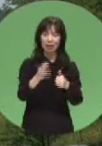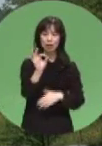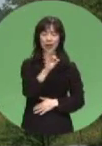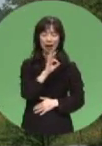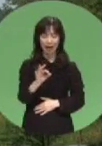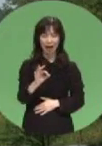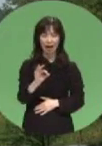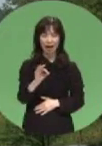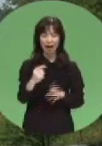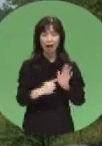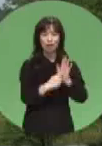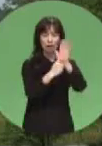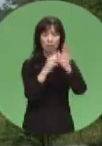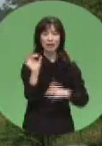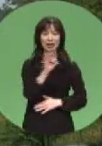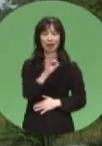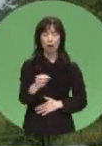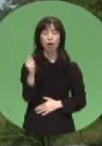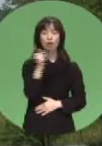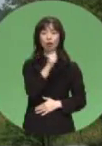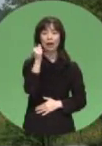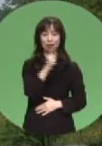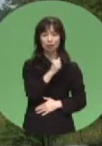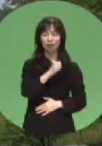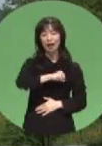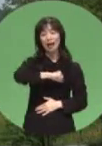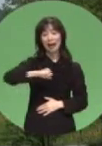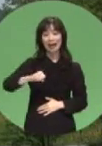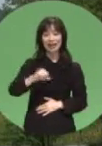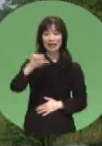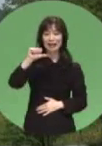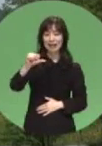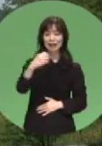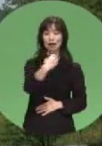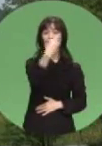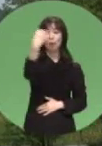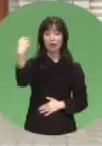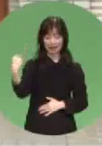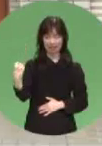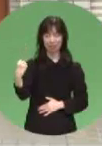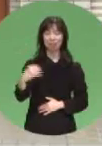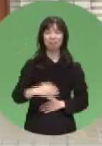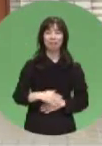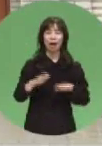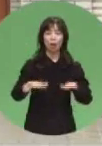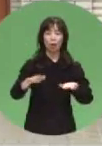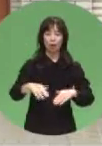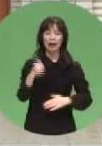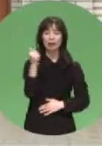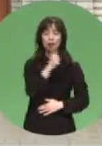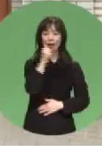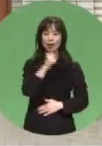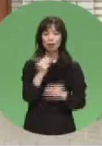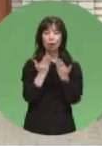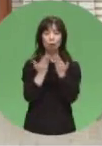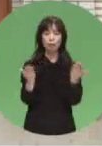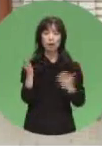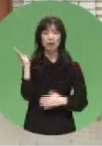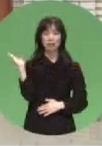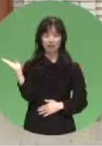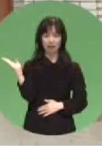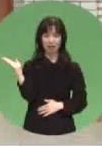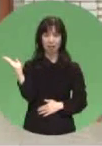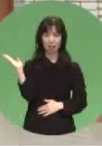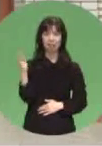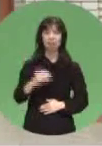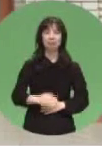紹介する勝手に五つ星です。今回ご紹介するお店は中野畑にあるハッピースイーツハッ